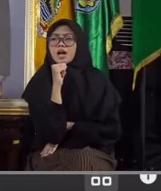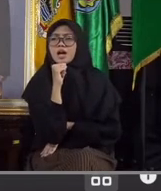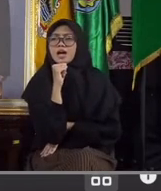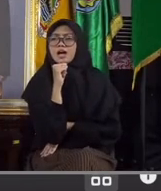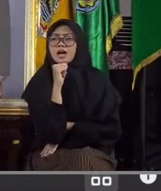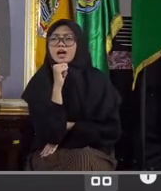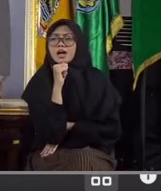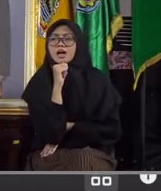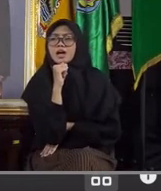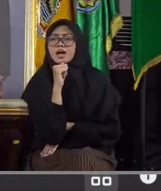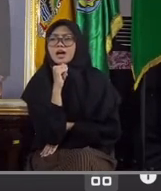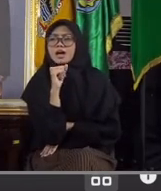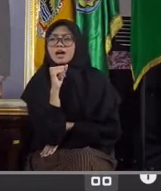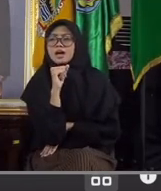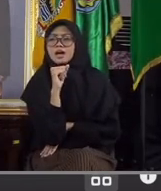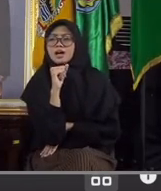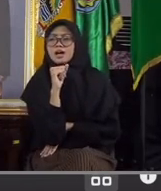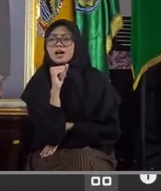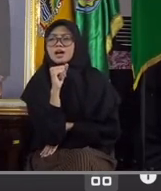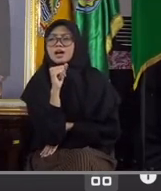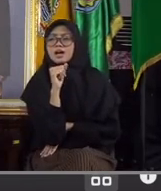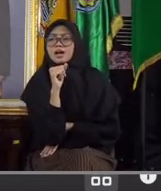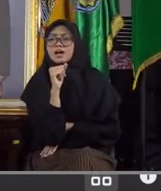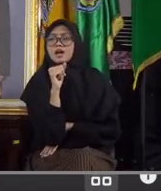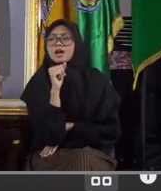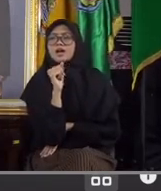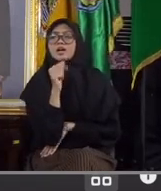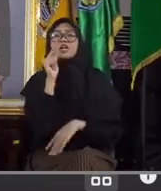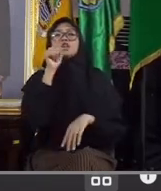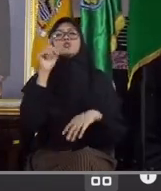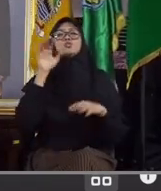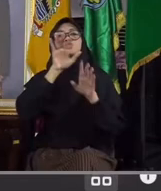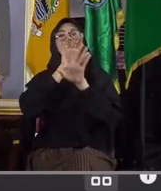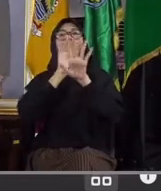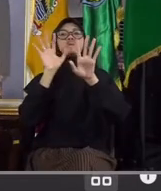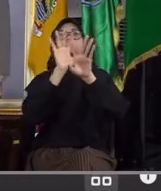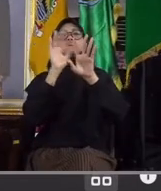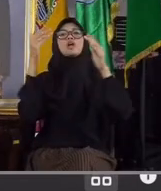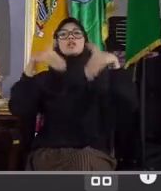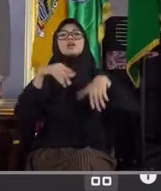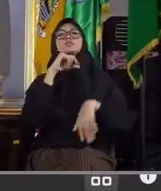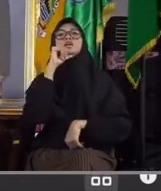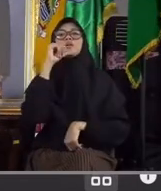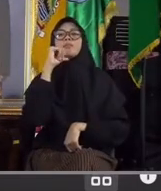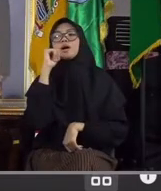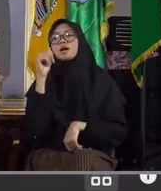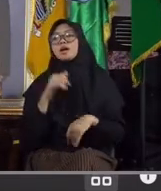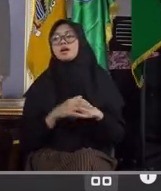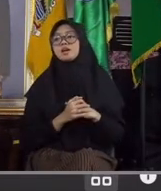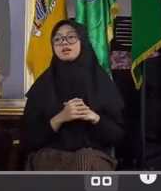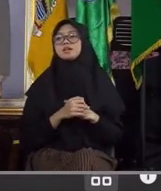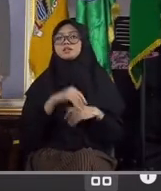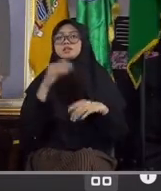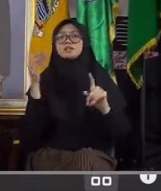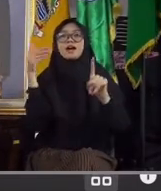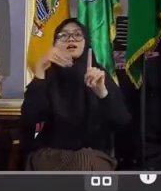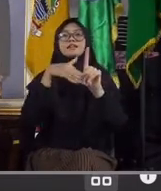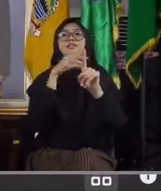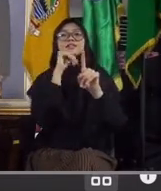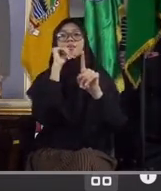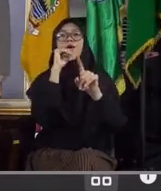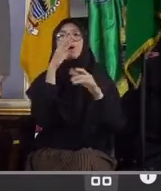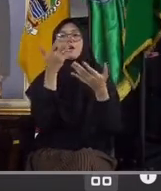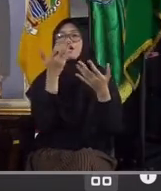Oh ini Pak Lurah Pelura. Ya ora, kan? Maksudnya ya kabeh sing teko. Oh ya. Siapa saja itu yang ada di